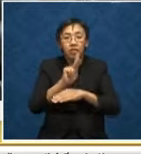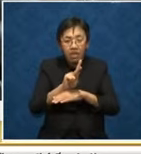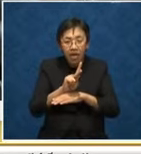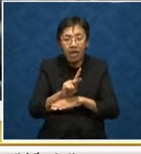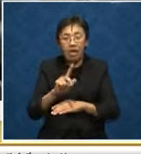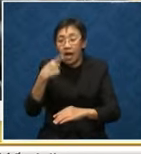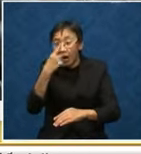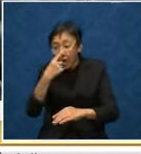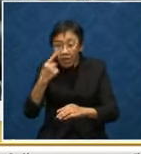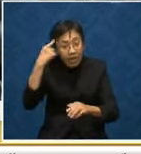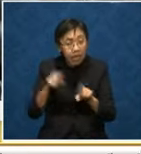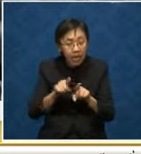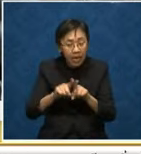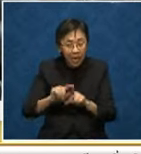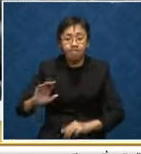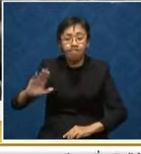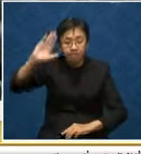องครับ